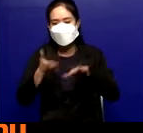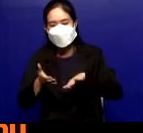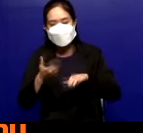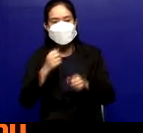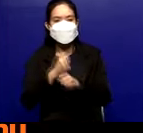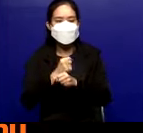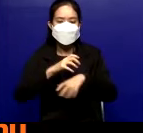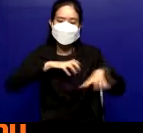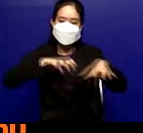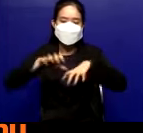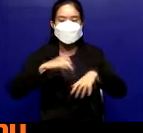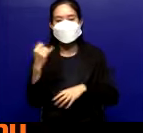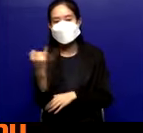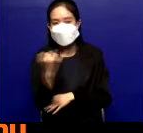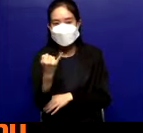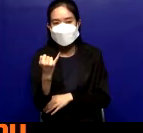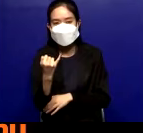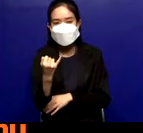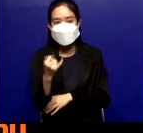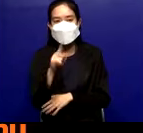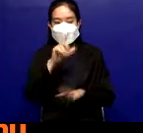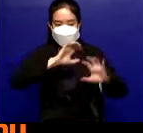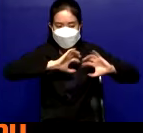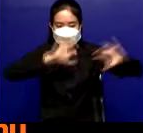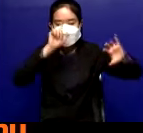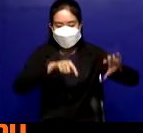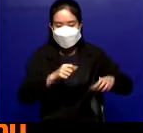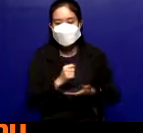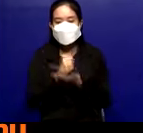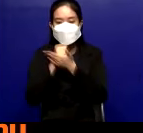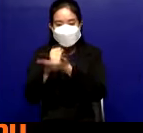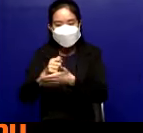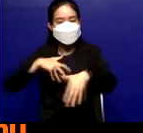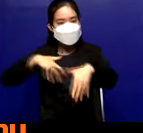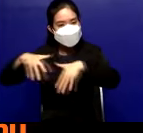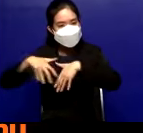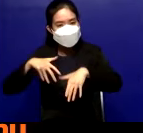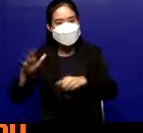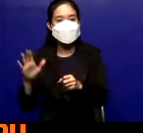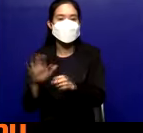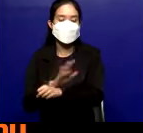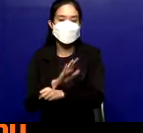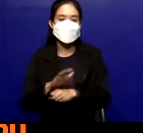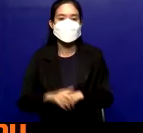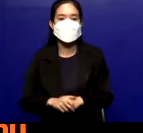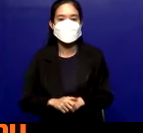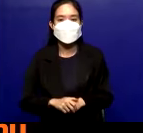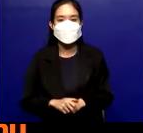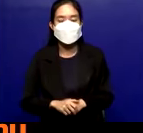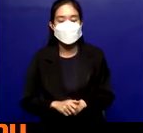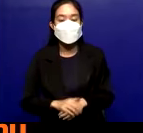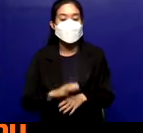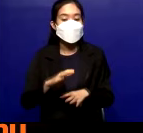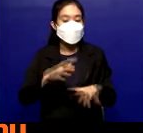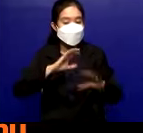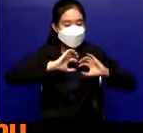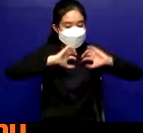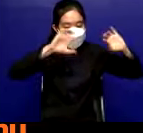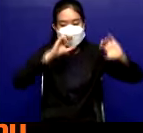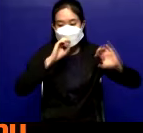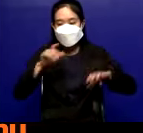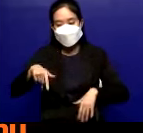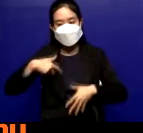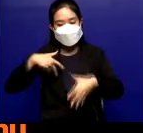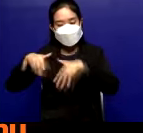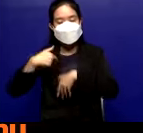เจ็บหนักและถ้าพวกเขาจะก่อร่างสร้างตัวอีกครั้งรัฐบาลจะช่วยดูพ่อแม่ลูกหลานของพวกเขา